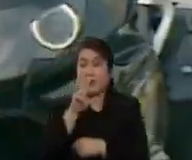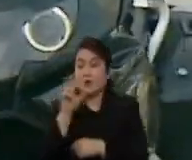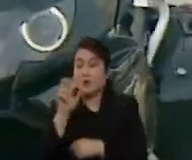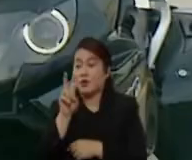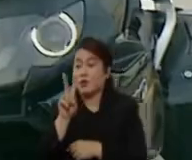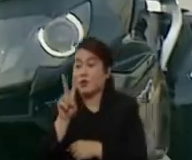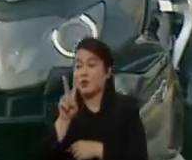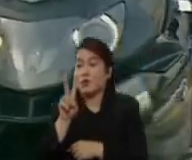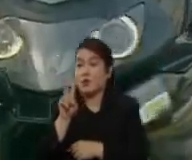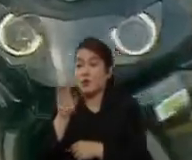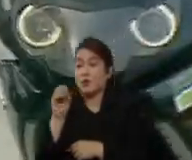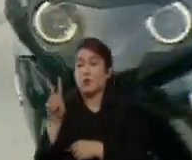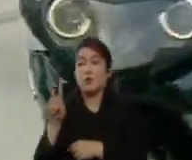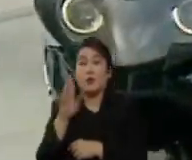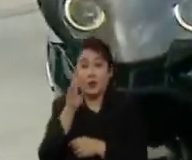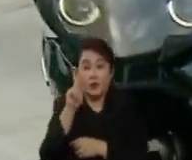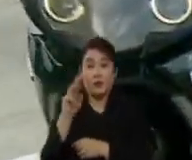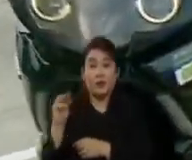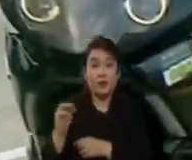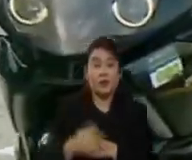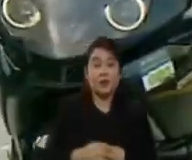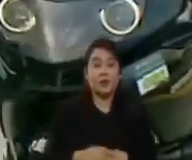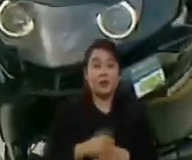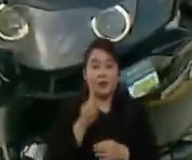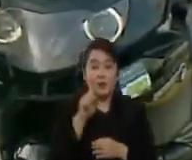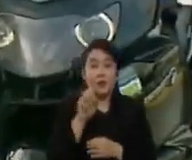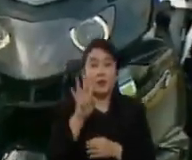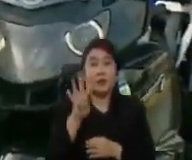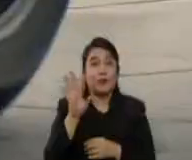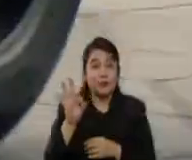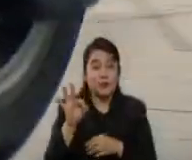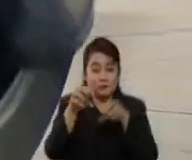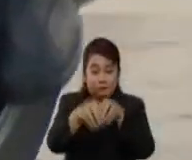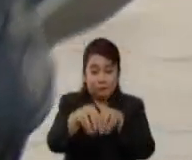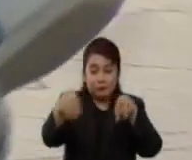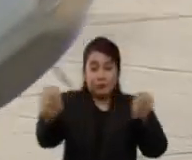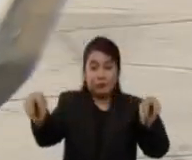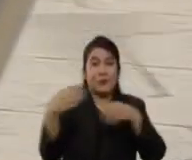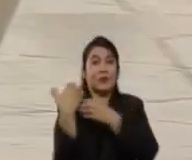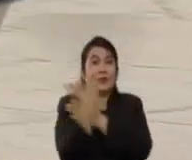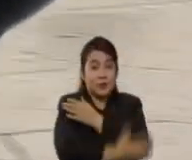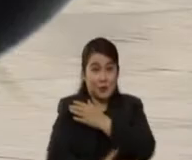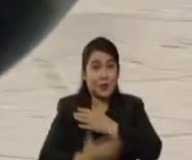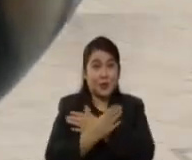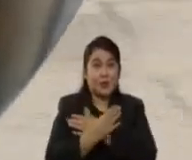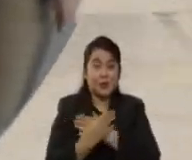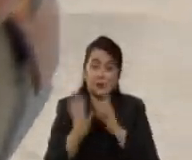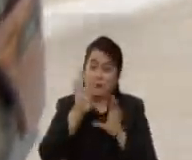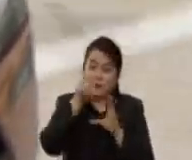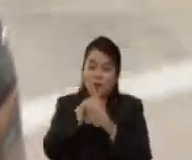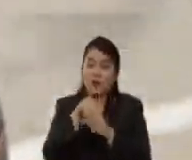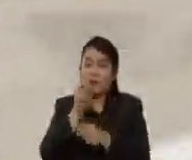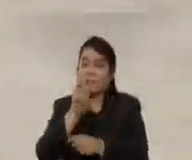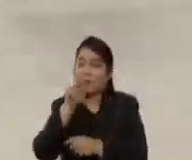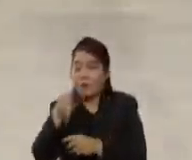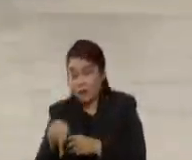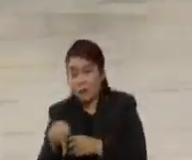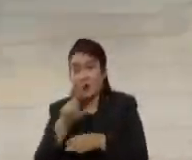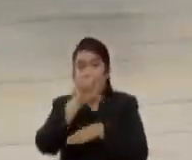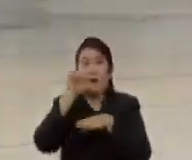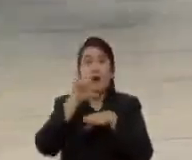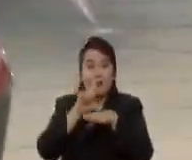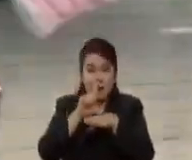9,302 km, merangkumi 149 checkpoint di seluruh negara termasuk wilayah Persekutuan